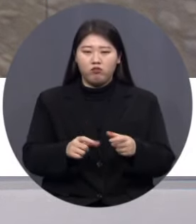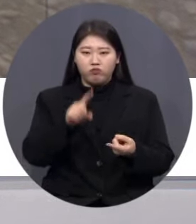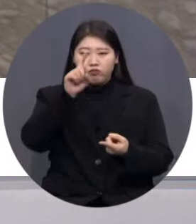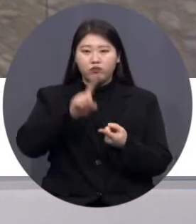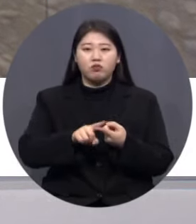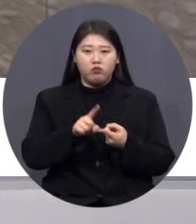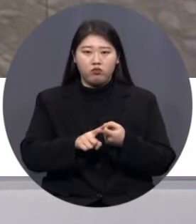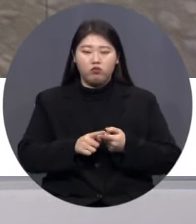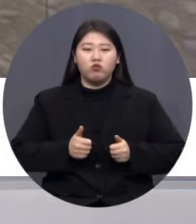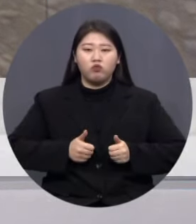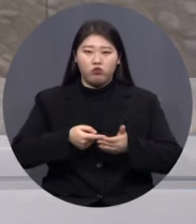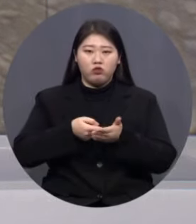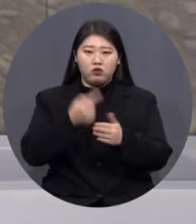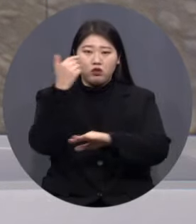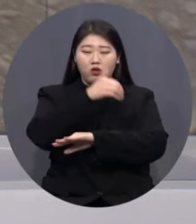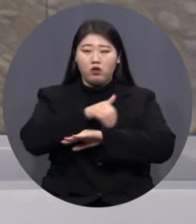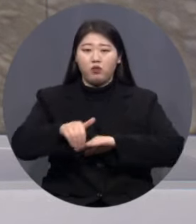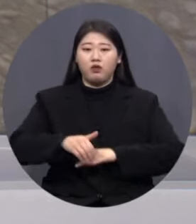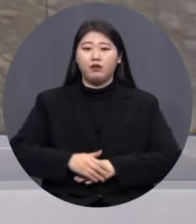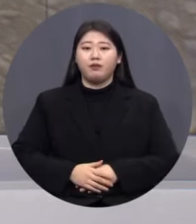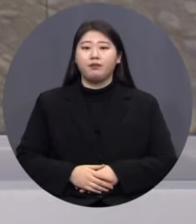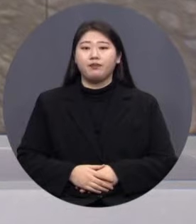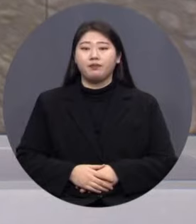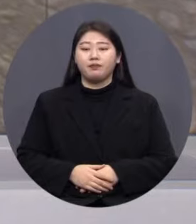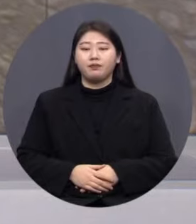추진하겠다는 입장입니다 홍수